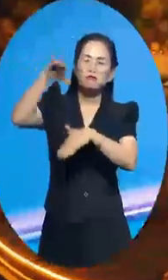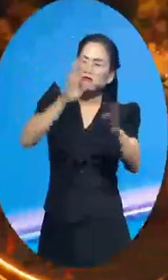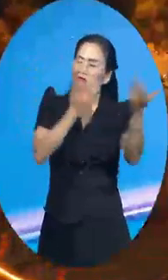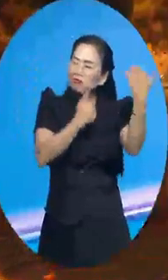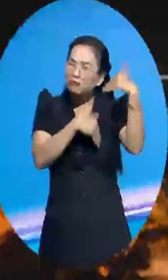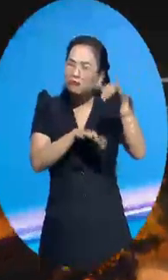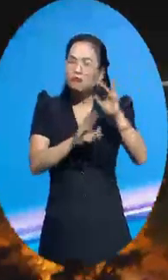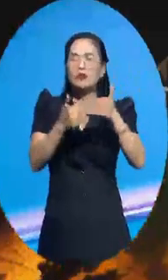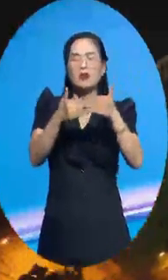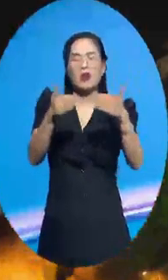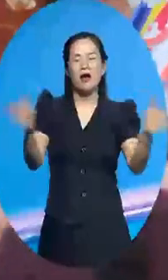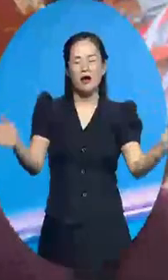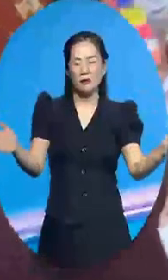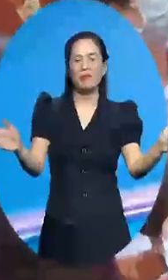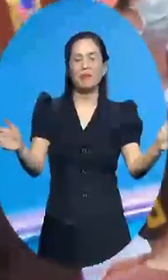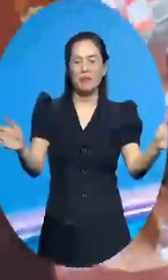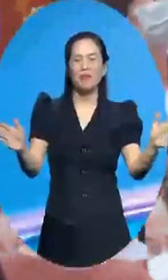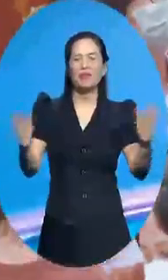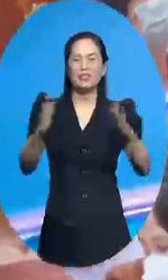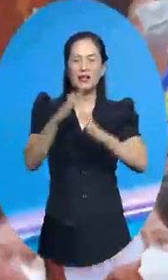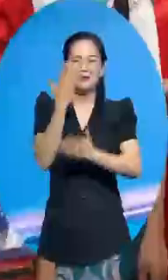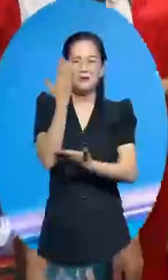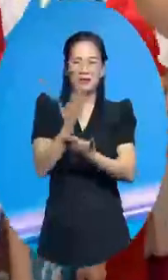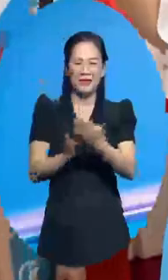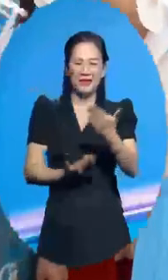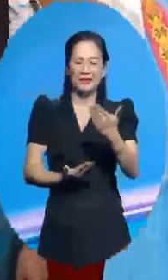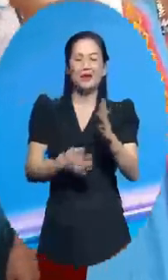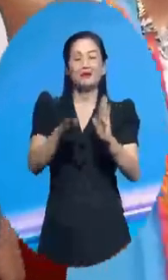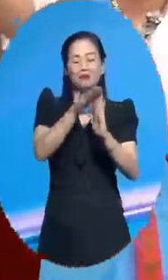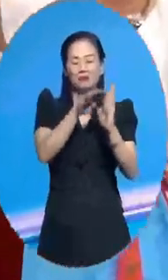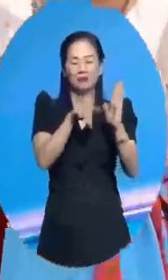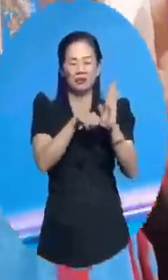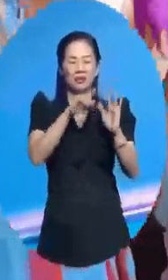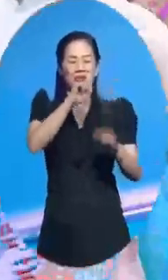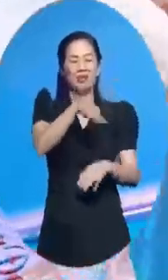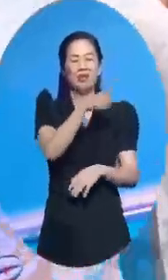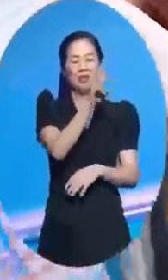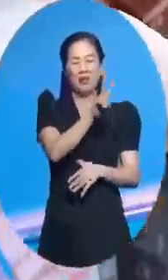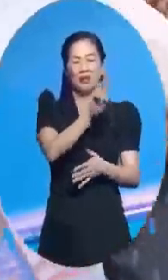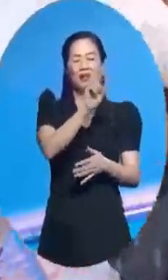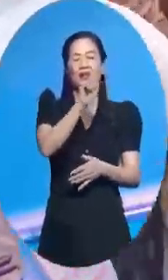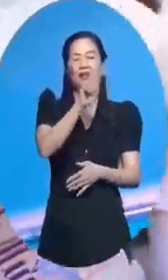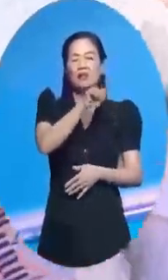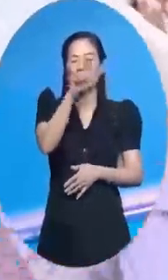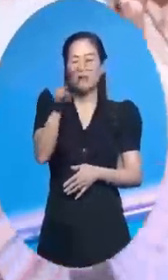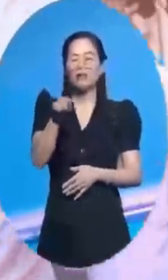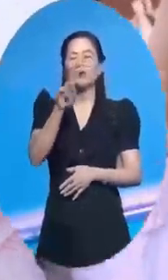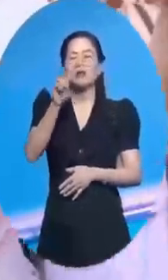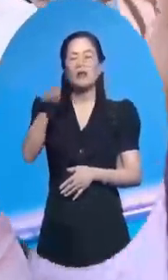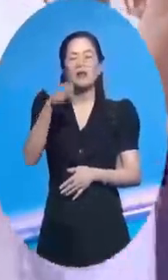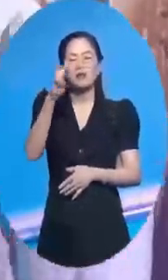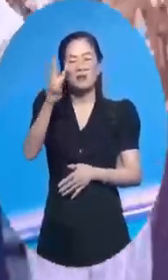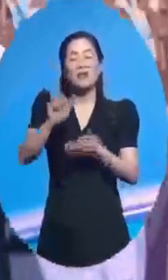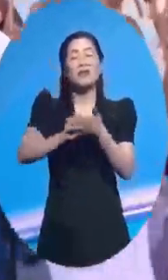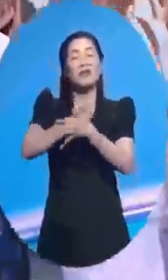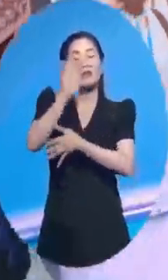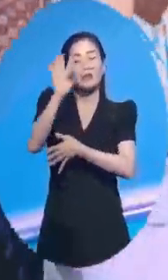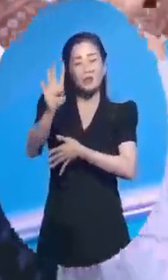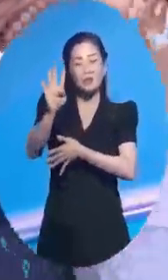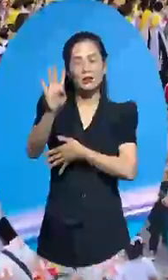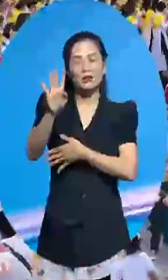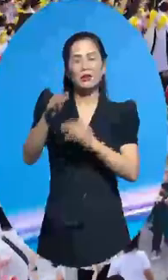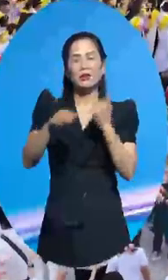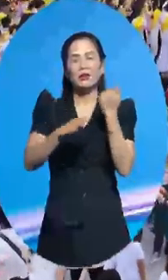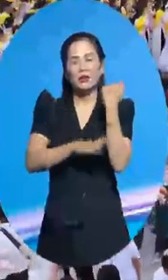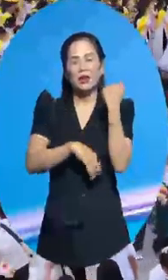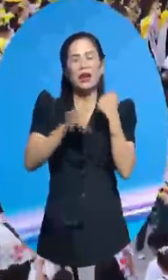sắc trong đêm văn nghệ kính mừng Phật Đản. Chương trình được diễn ra từ ngày 2 đến ngày 3 tháng 4 âm lịch, tức là ngày 20 và 21 tháng